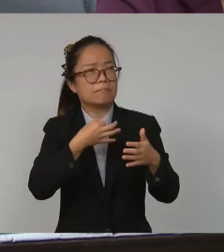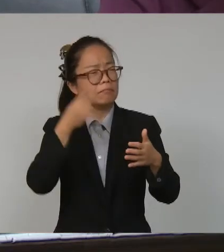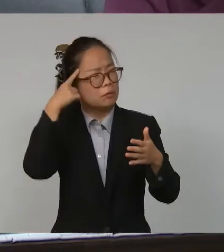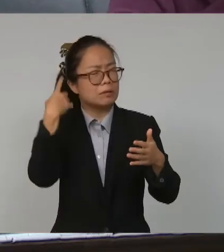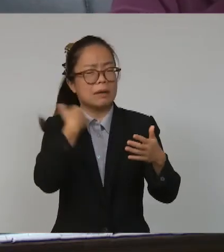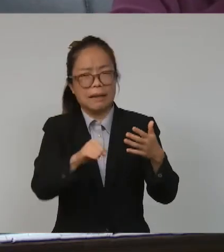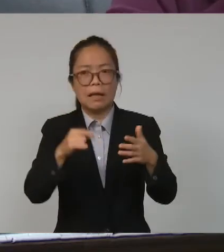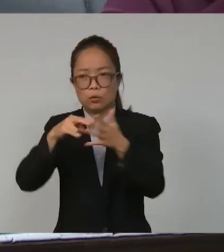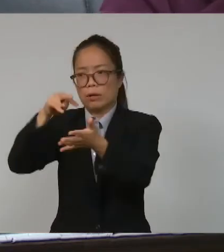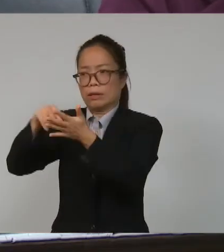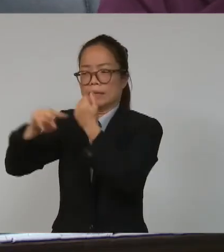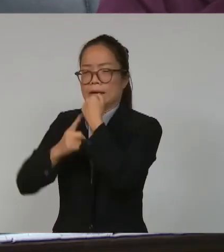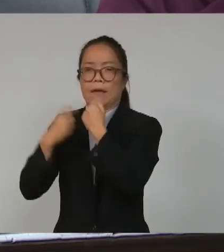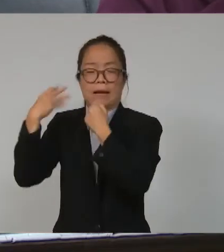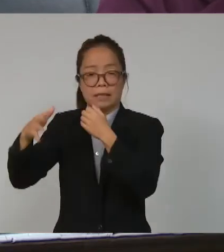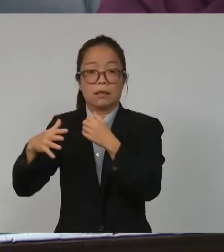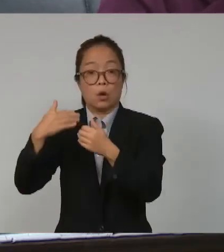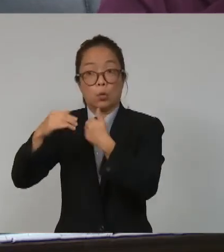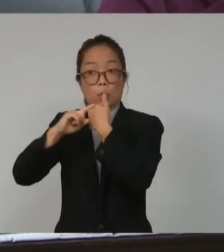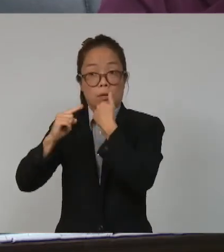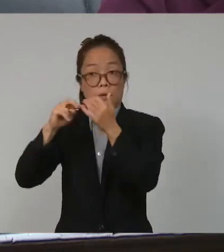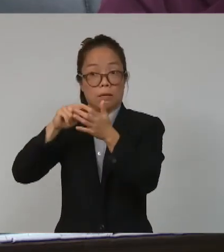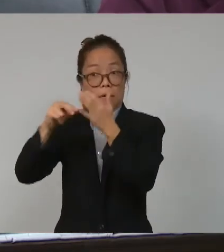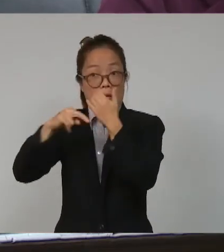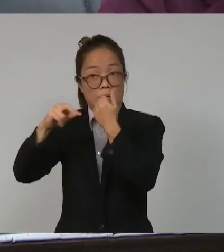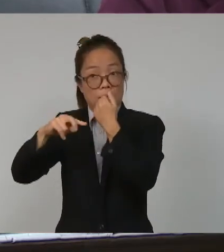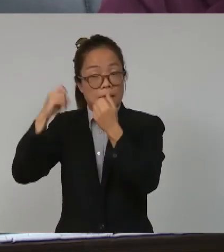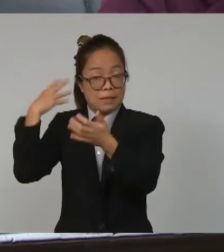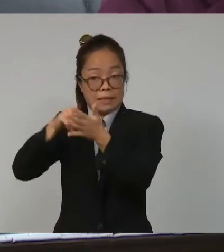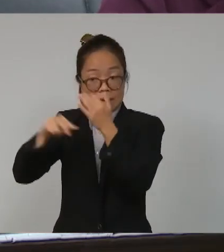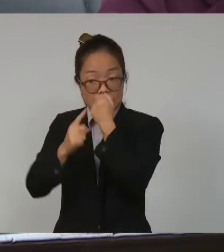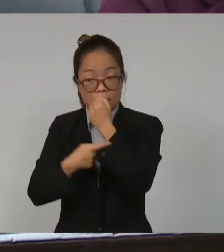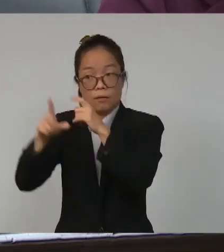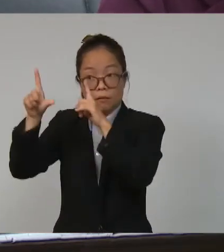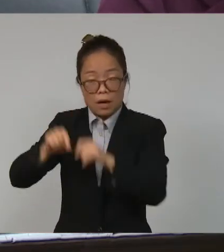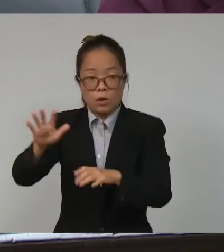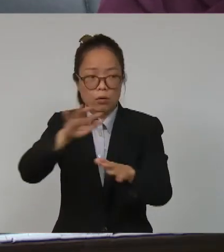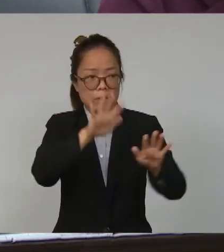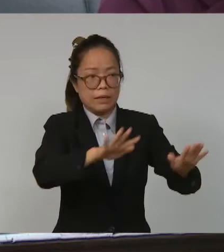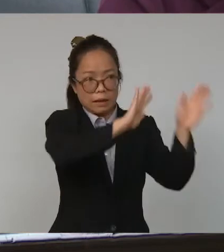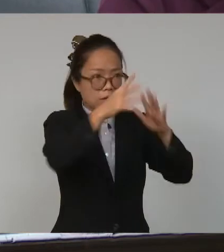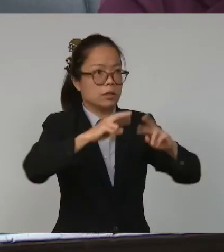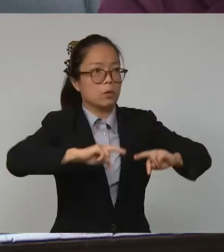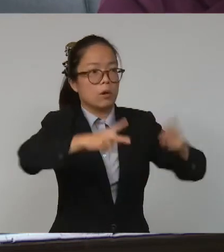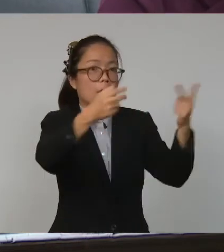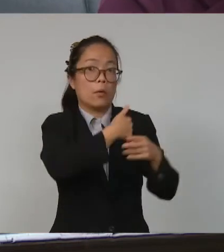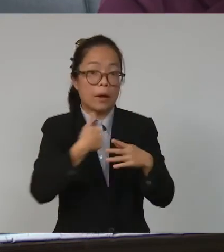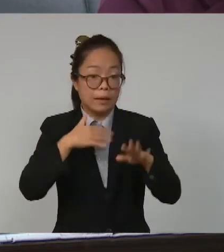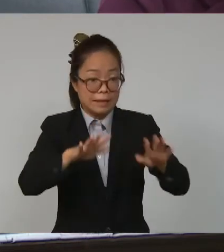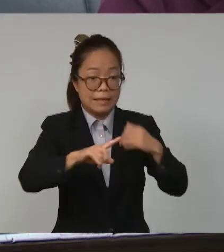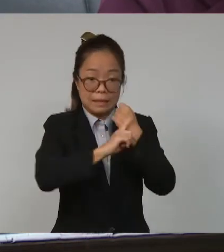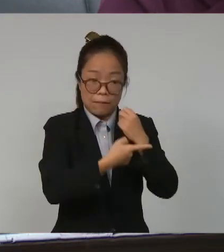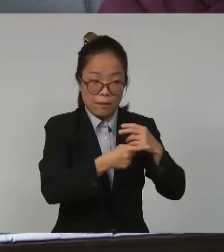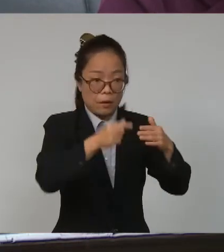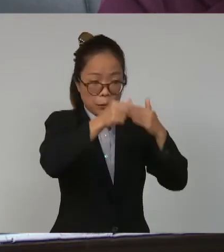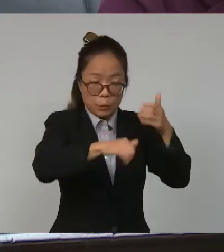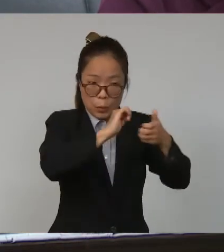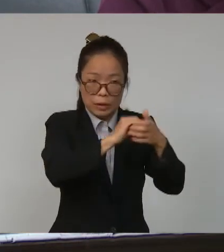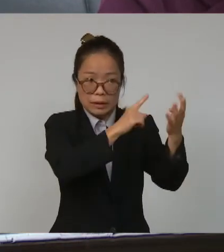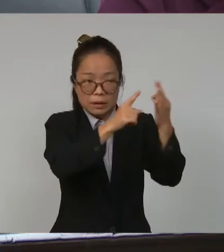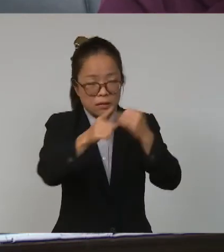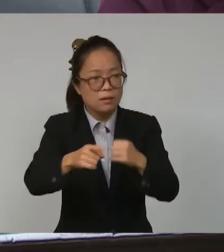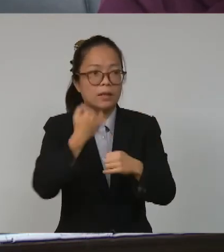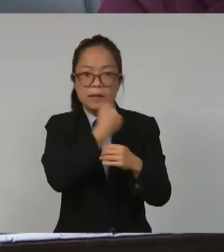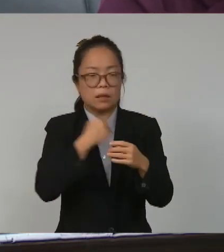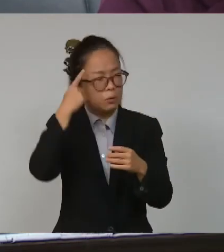则。所以这个立法原则一旦落实的话，当然它就会改变了现状。那改变了现状，包括现行法令的条文，大